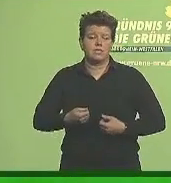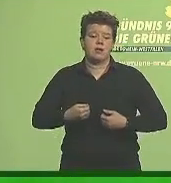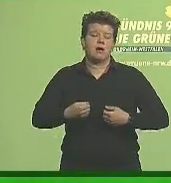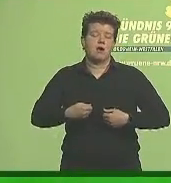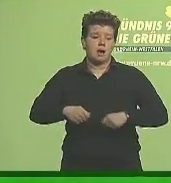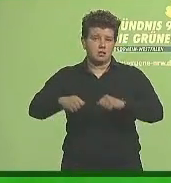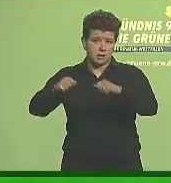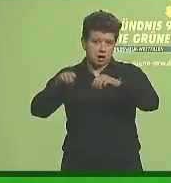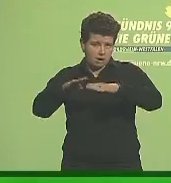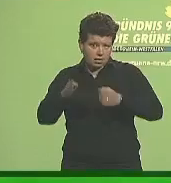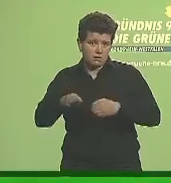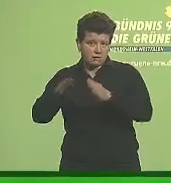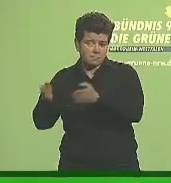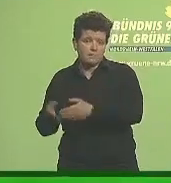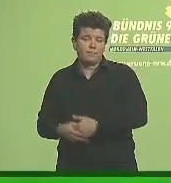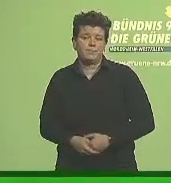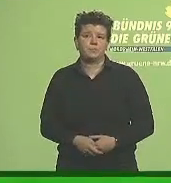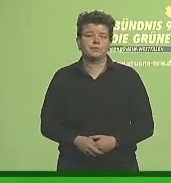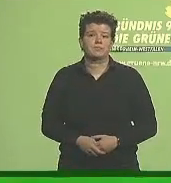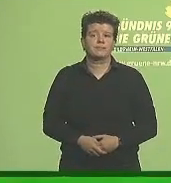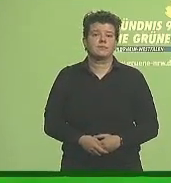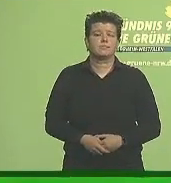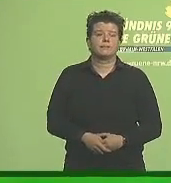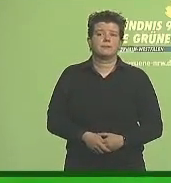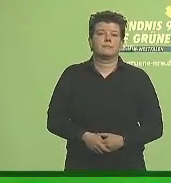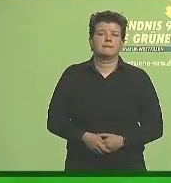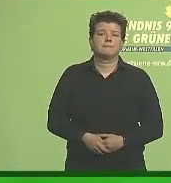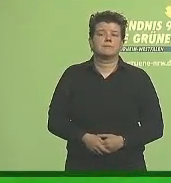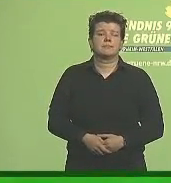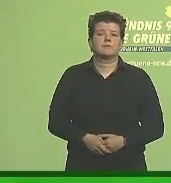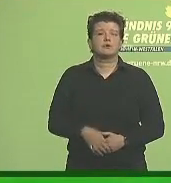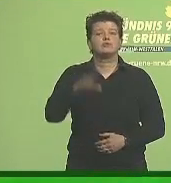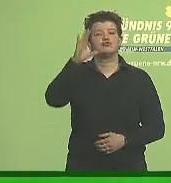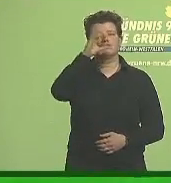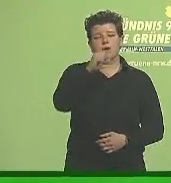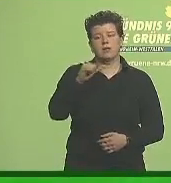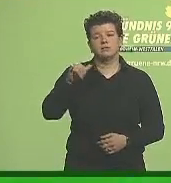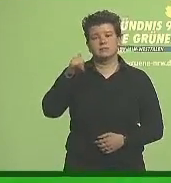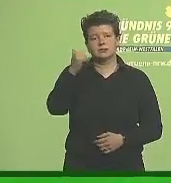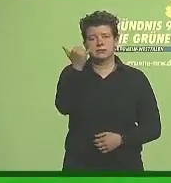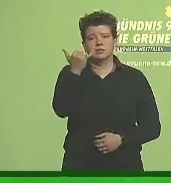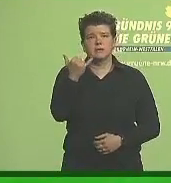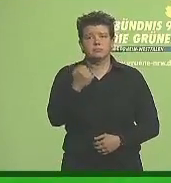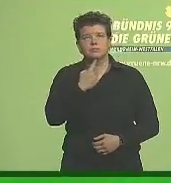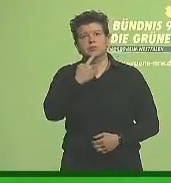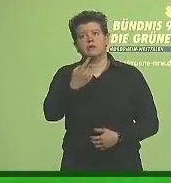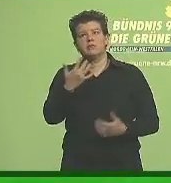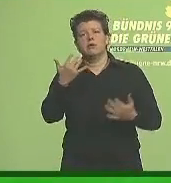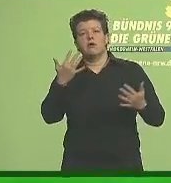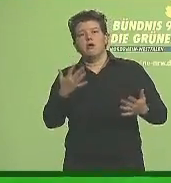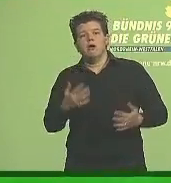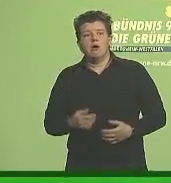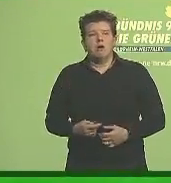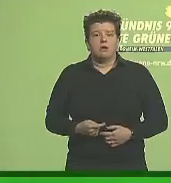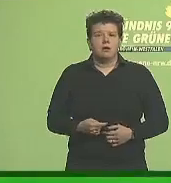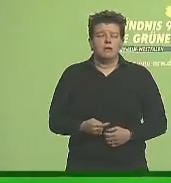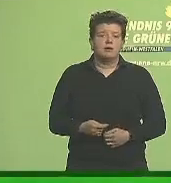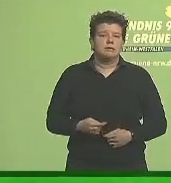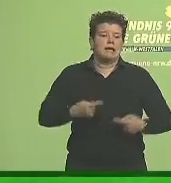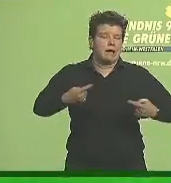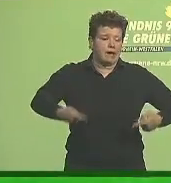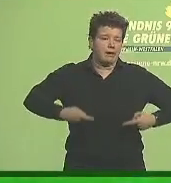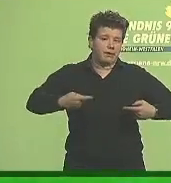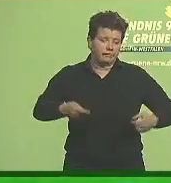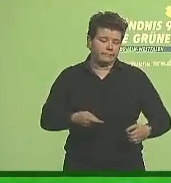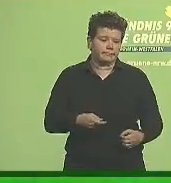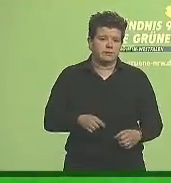wir aufholen. Und die CDU und FDP hat sich jetzt so hingestellt, erst haben sie die Reifen vom Auto kaputt gestochen, jetzt stehen